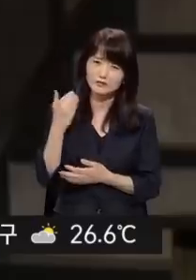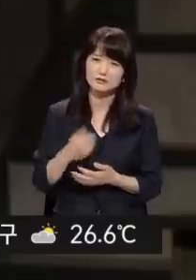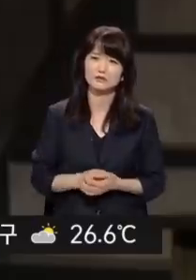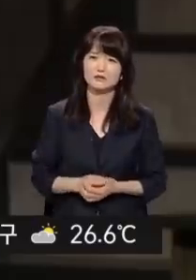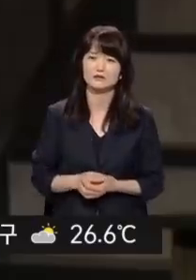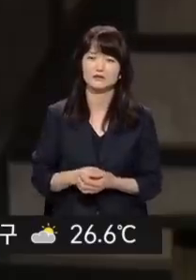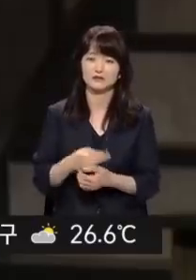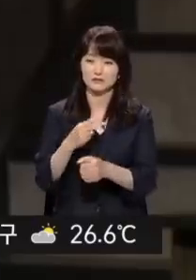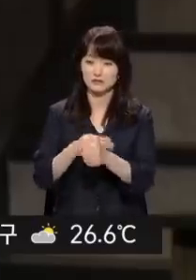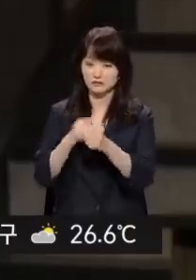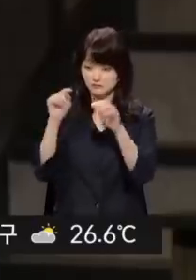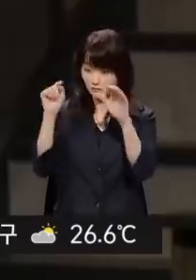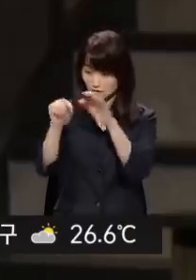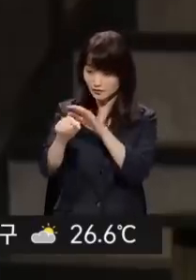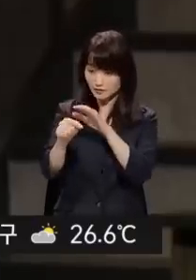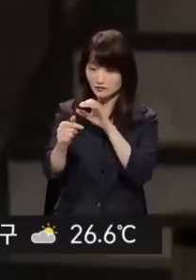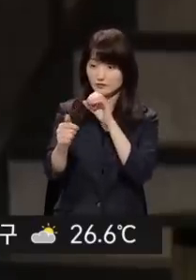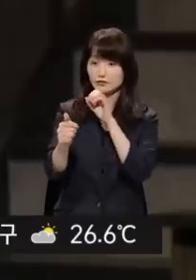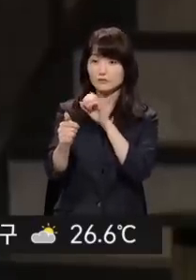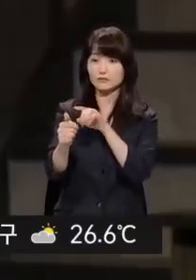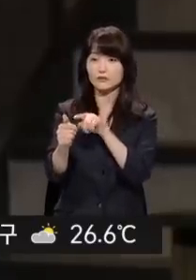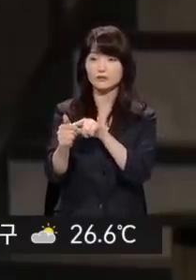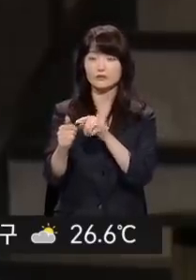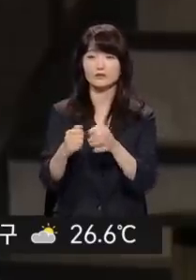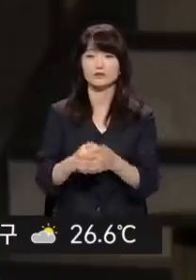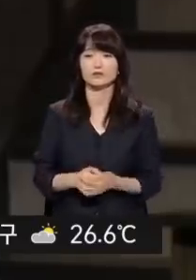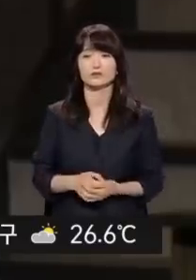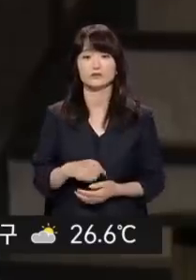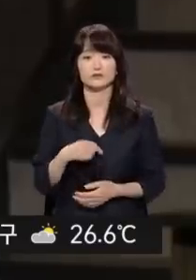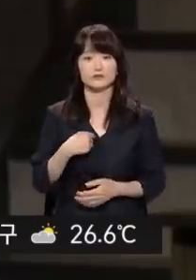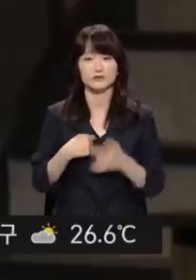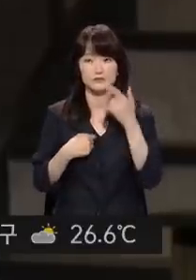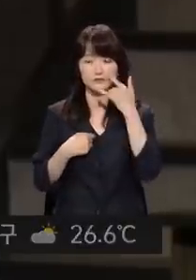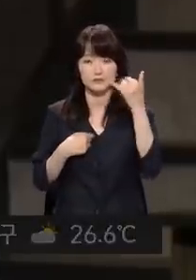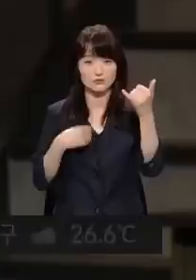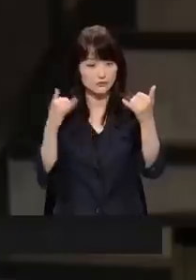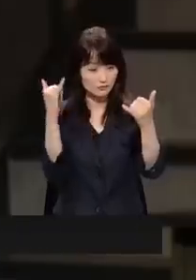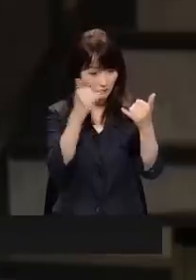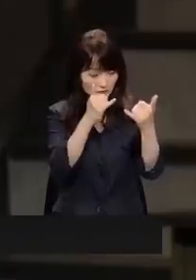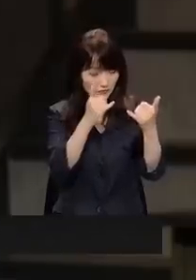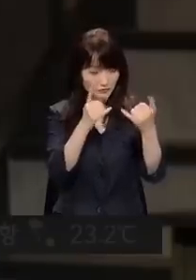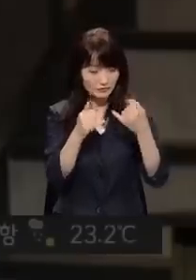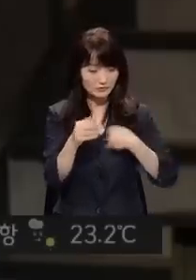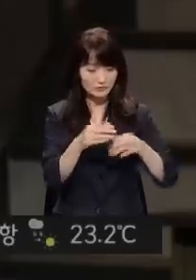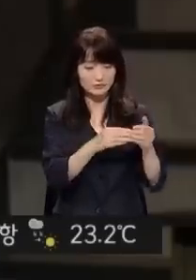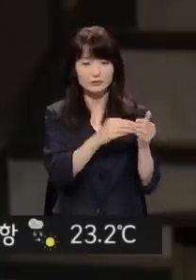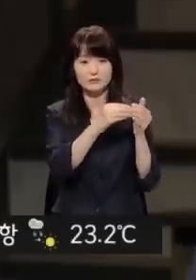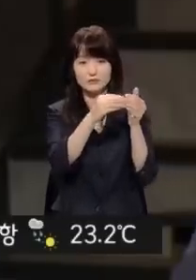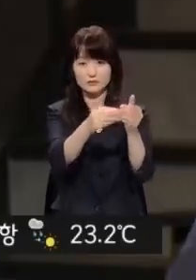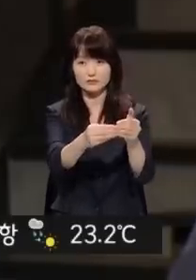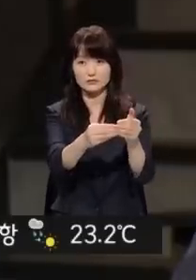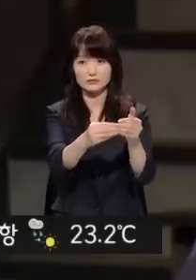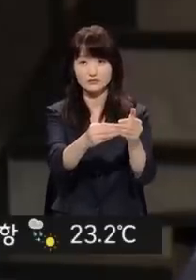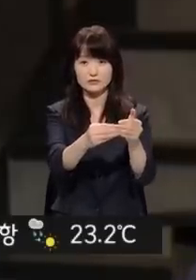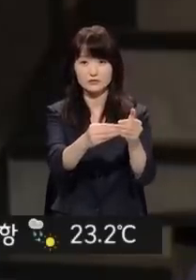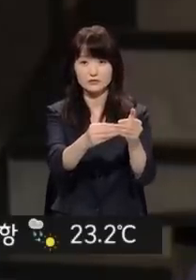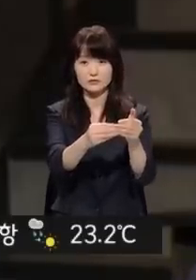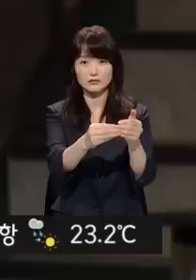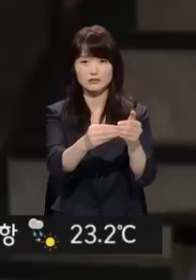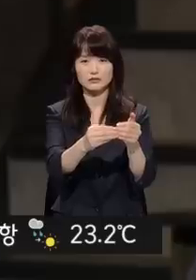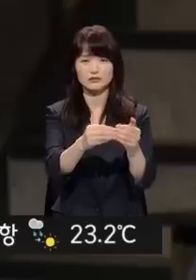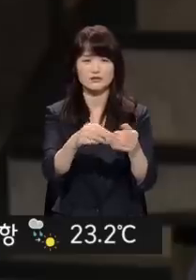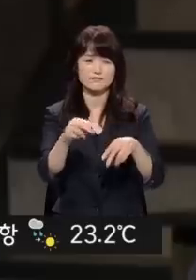선생님한테 가서 얘기를 했는데 선생님이 자기 부모한테 연락을 해서 데리고 가라 그랬으니까 그 아이는 가서 더 죽는 거예요 어떻게 보면